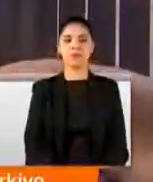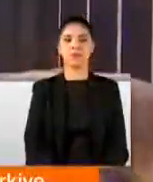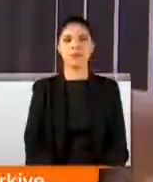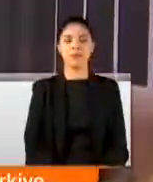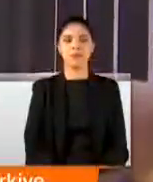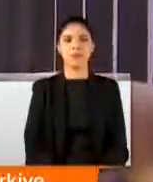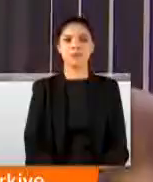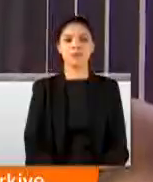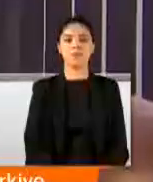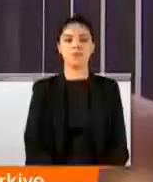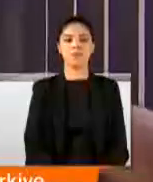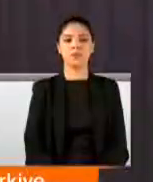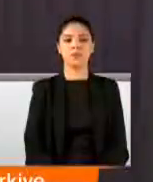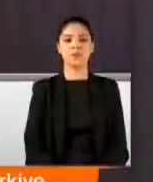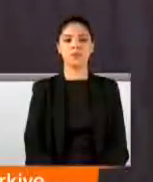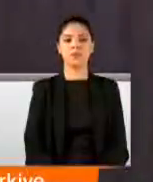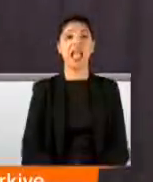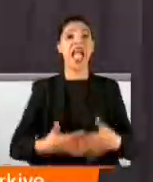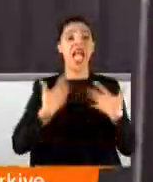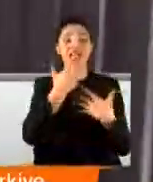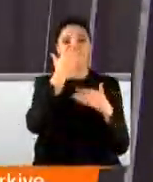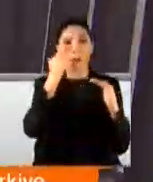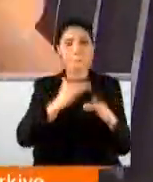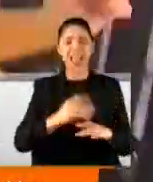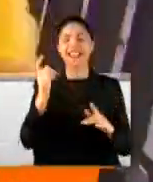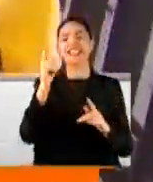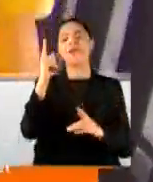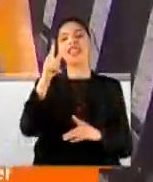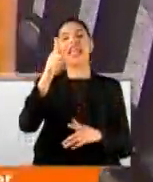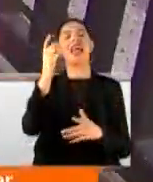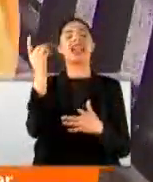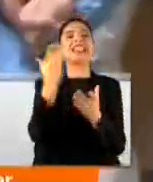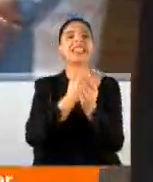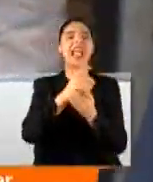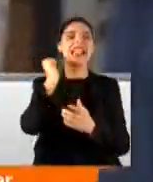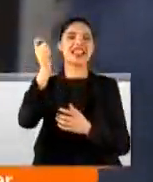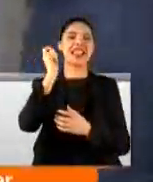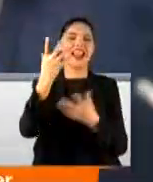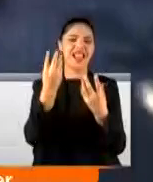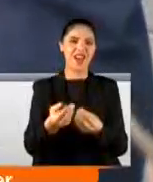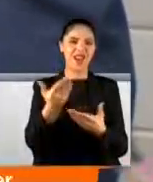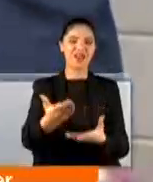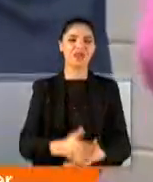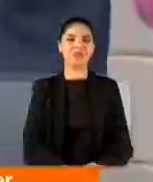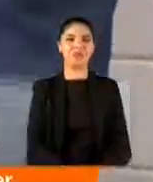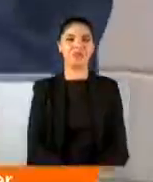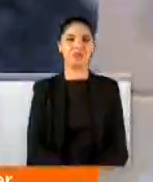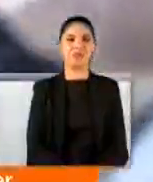bir de pek kendine değmemeye. Heyecanla beklenen ders zili bir kez daha çaldı.